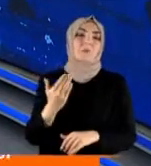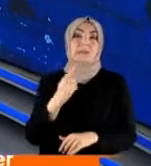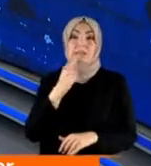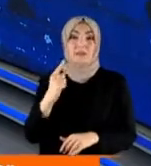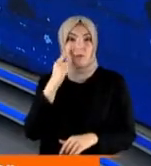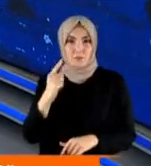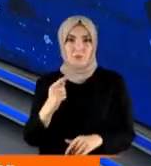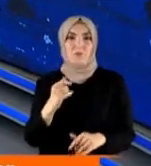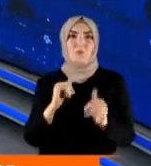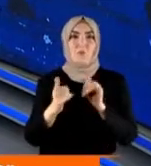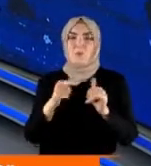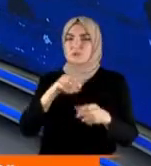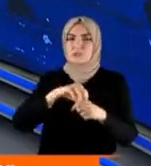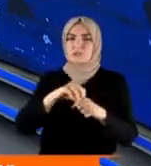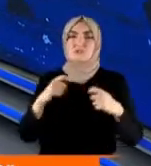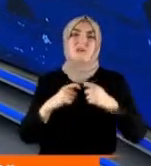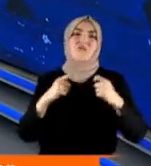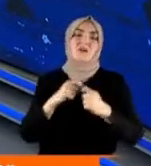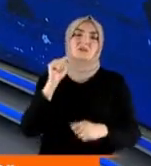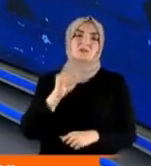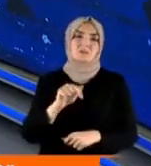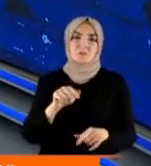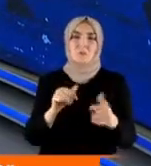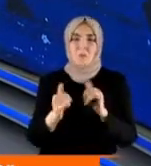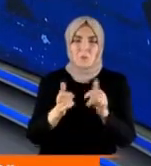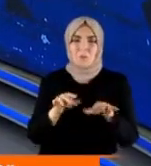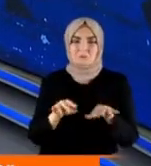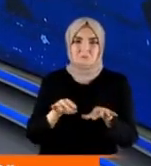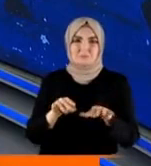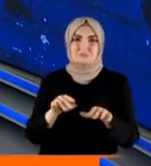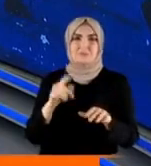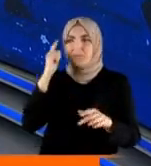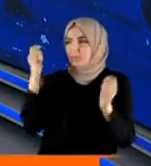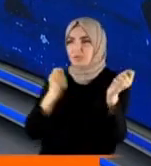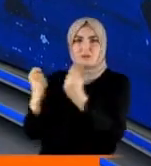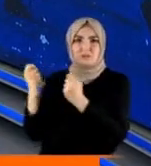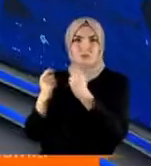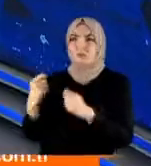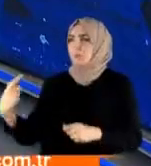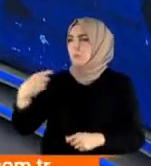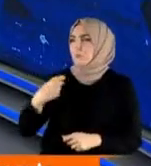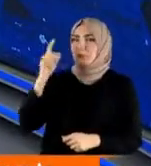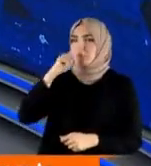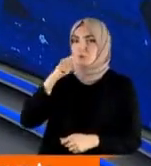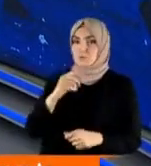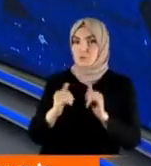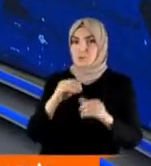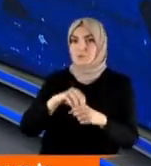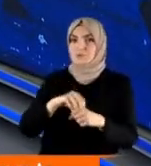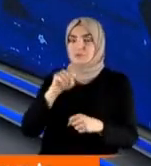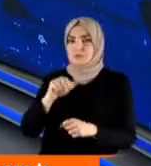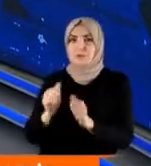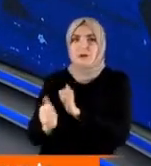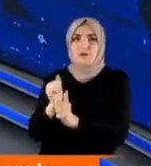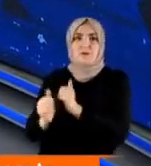oyunuydu ve bir anda aralarında bir tartışma çıktı. Beni neden öldürdün diye başlayan o tartışma kavgaya, sonra da vahşi